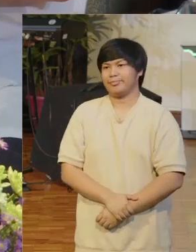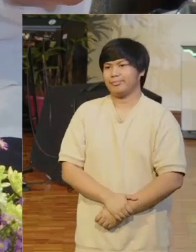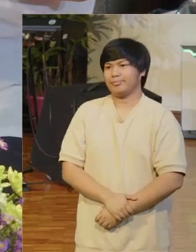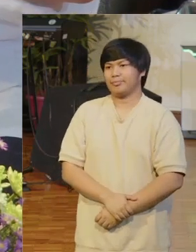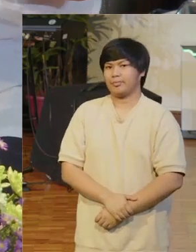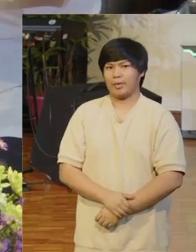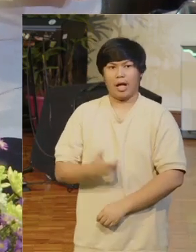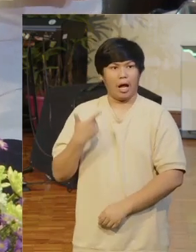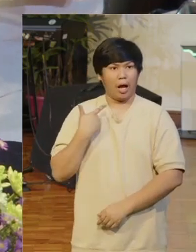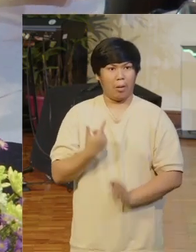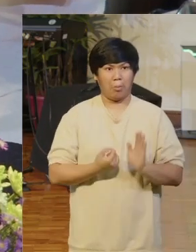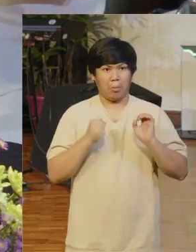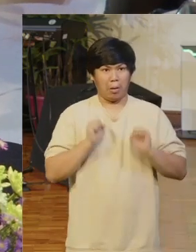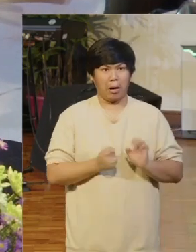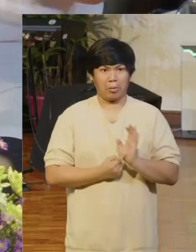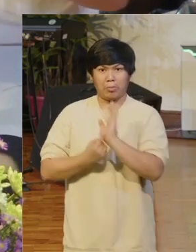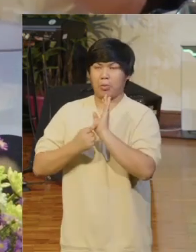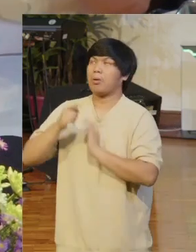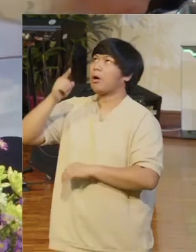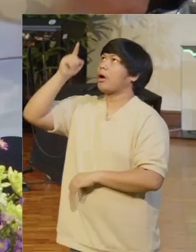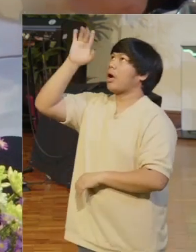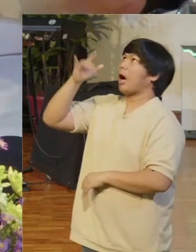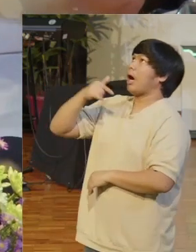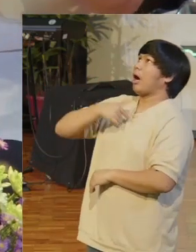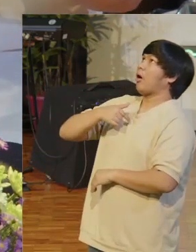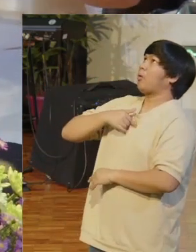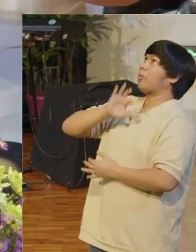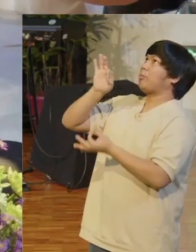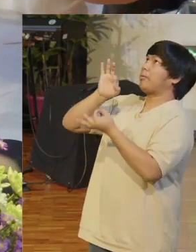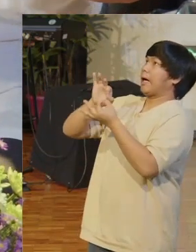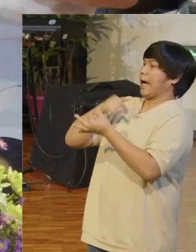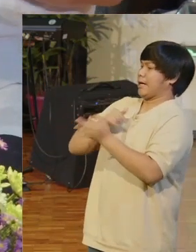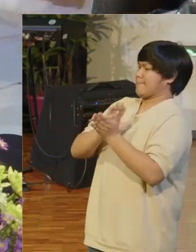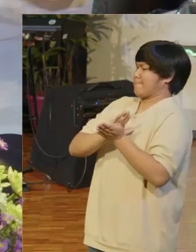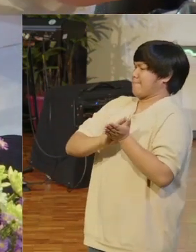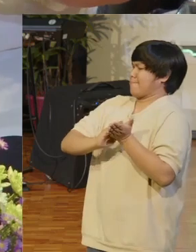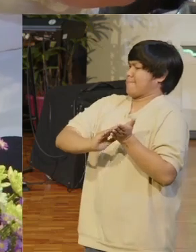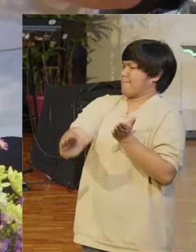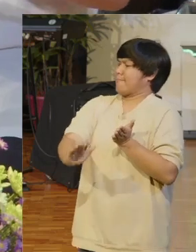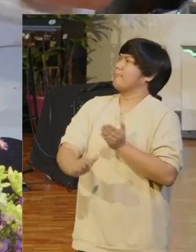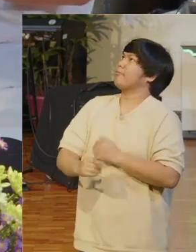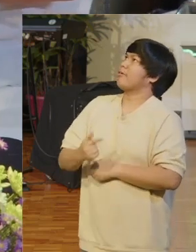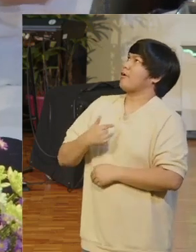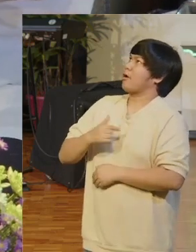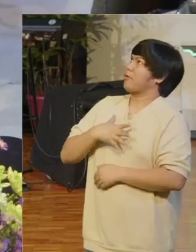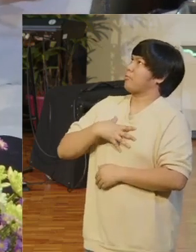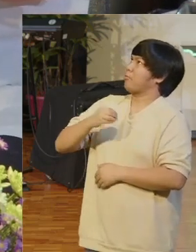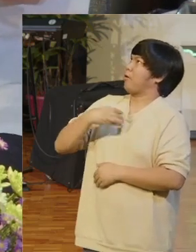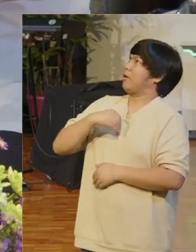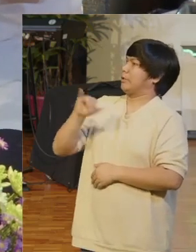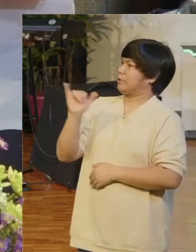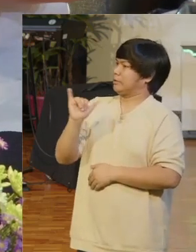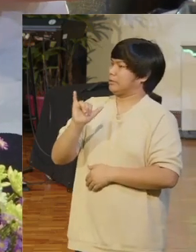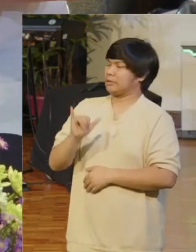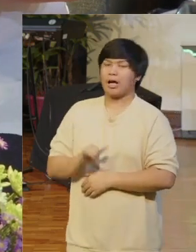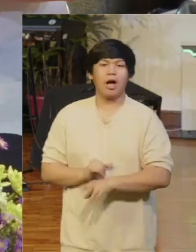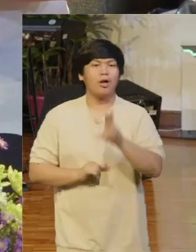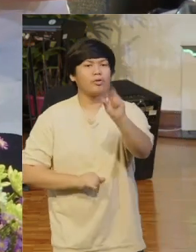Meron po bang may kakayanan na pumili sa Diyos? Lalo na kung ang sabi ng Ephesians 2:1, you were